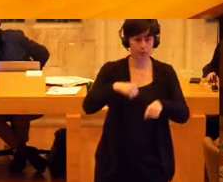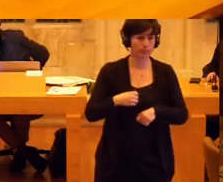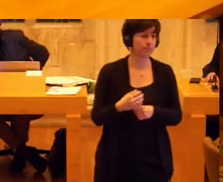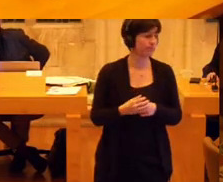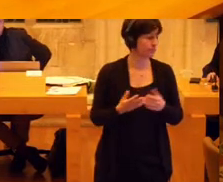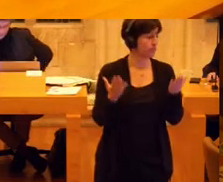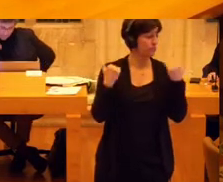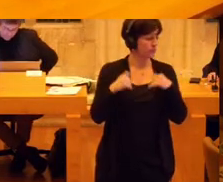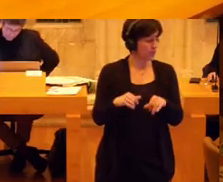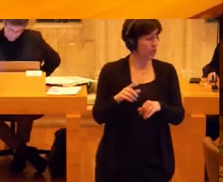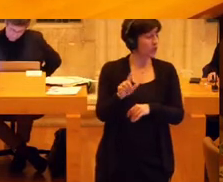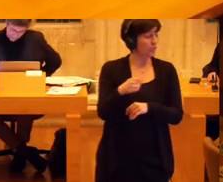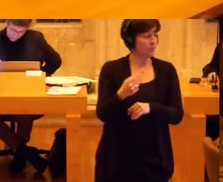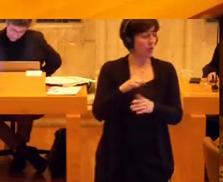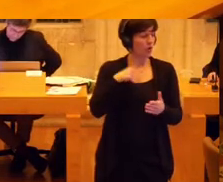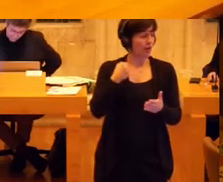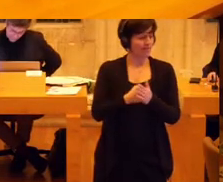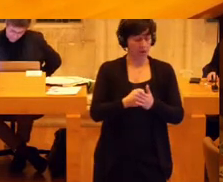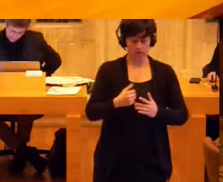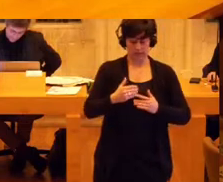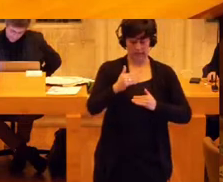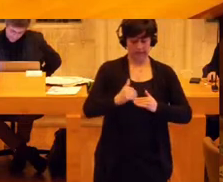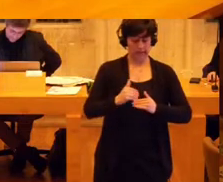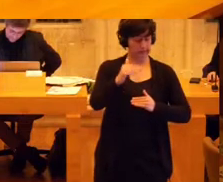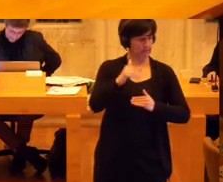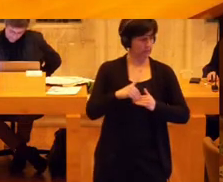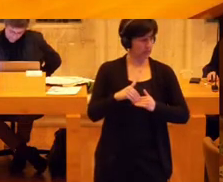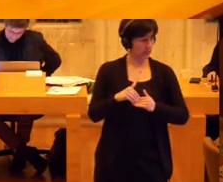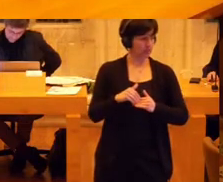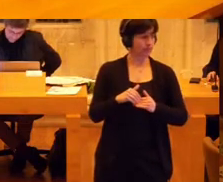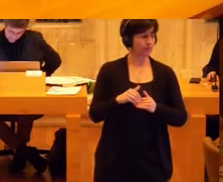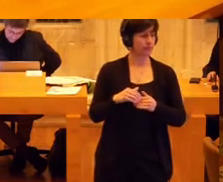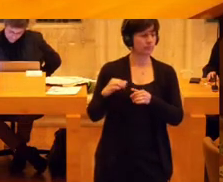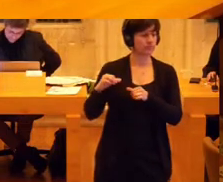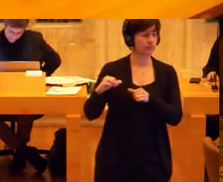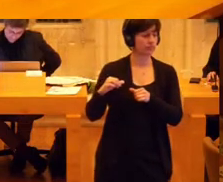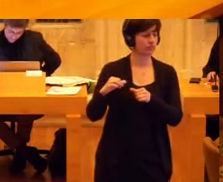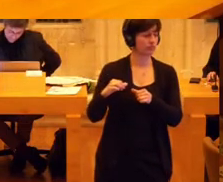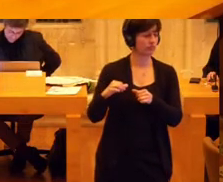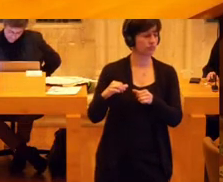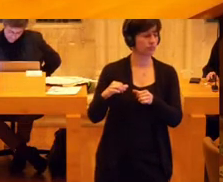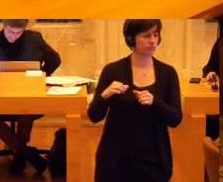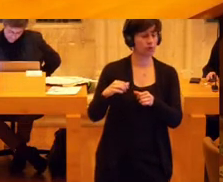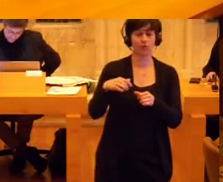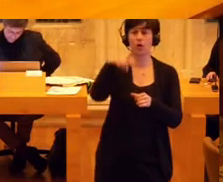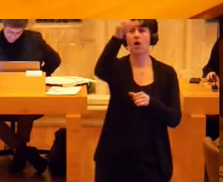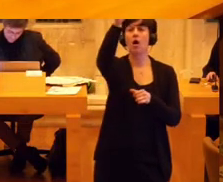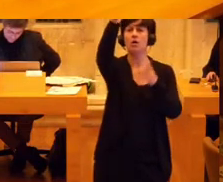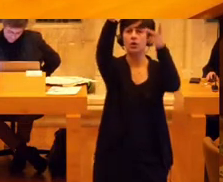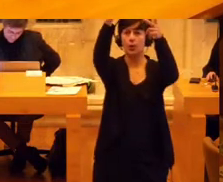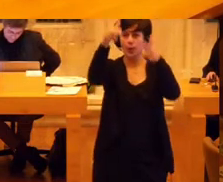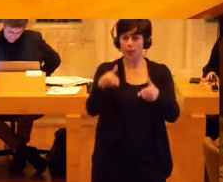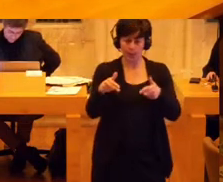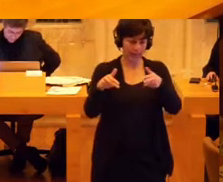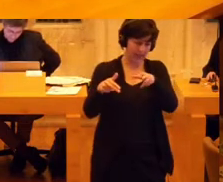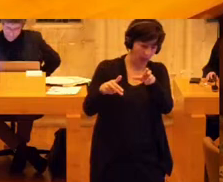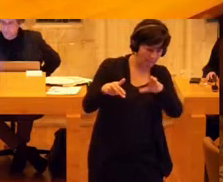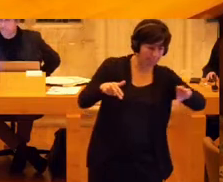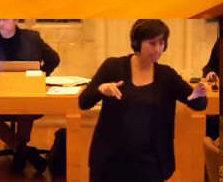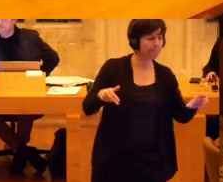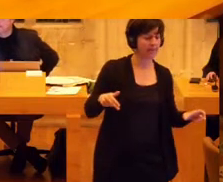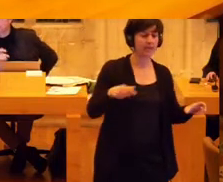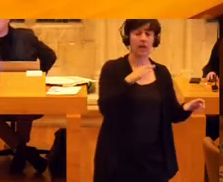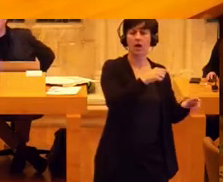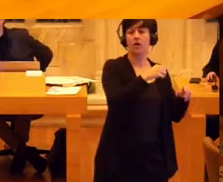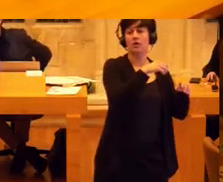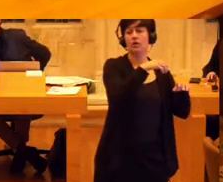Et puis on va voir normalement à la fin la traversée de l'avenue d'Édimbourg qui permet la connexion bien sûr avec le campus 1